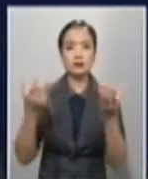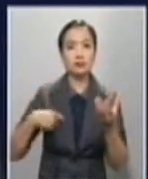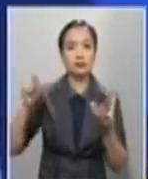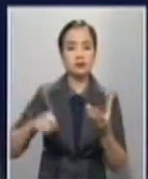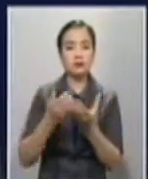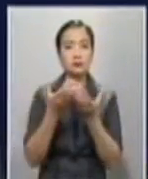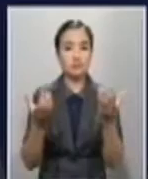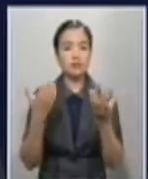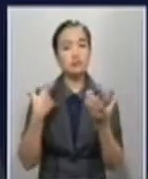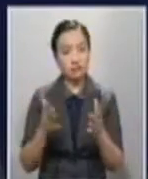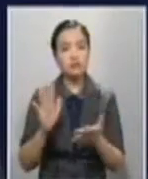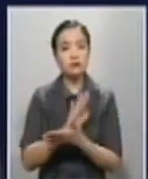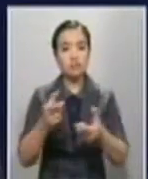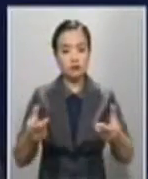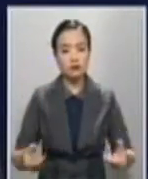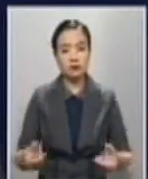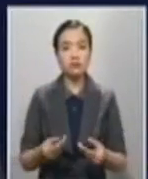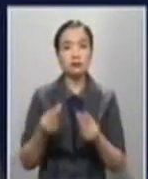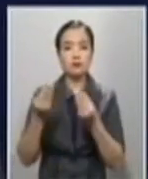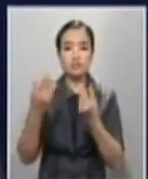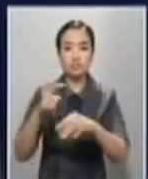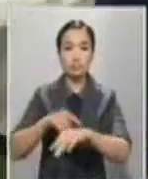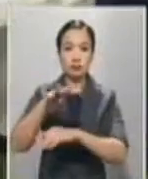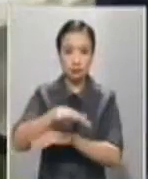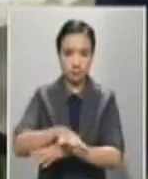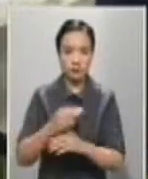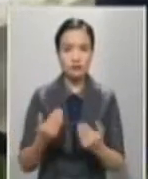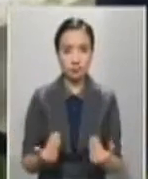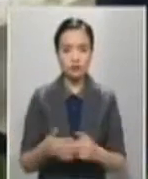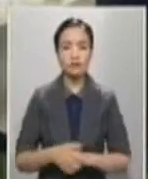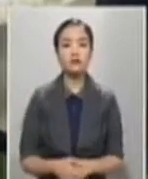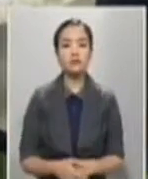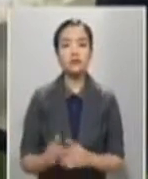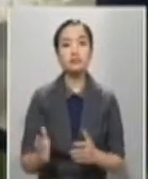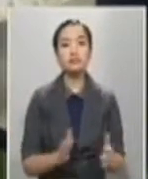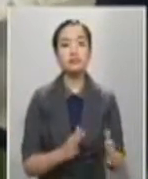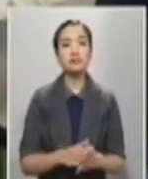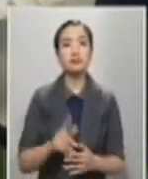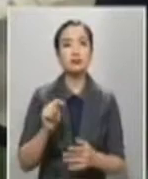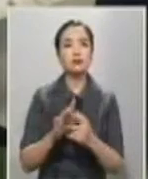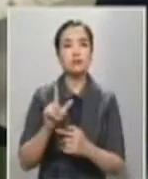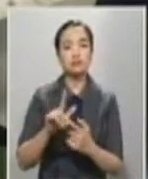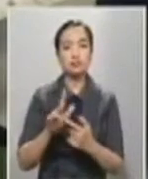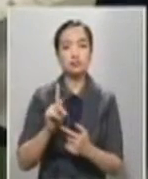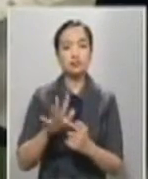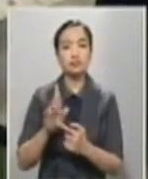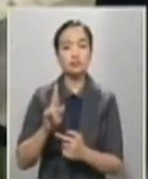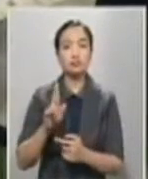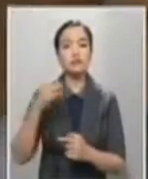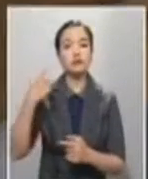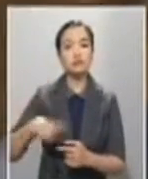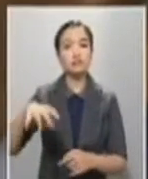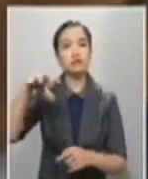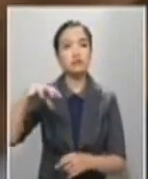านว่าจะสามารถส่งเอกสารทั้งหมดได้ในเวลา 16:00 น.วันนี้ขณะที่อดีตตุลาการศาลรัฐธรรมนูญก็ยอมรับว่าถ้